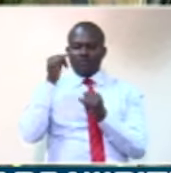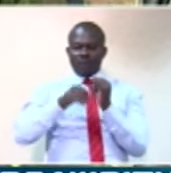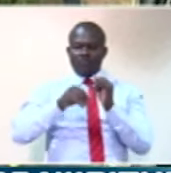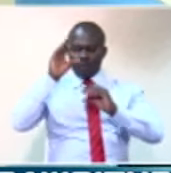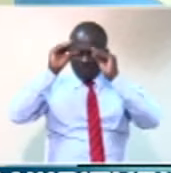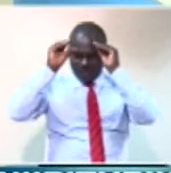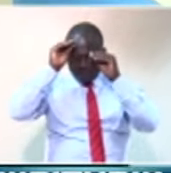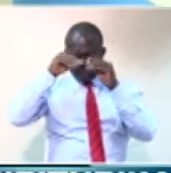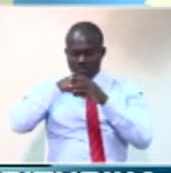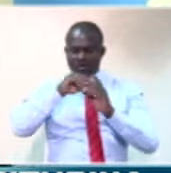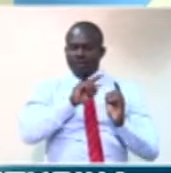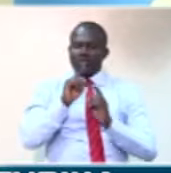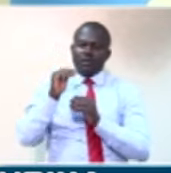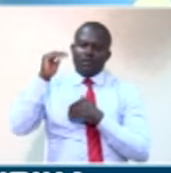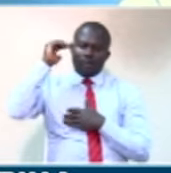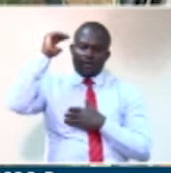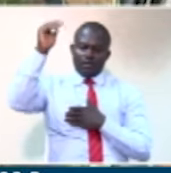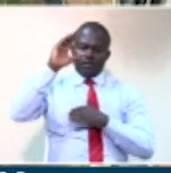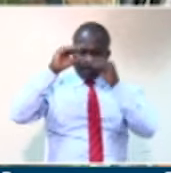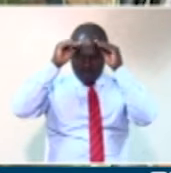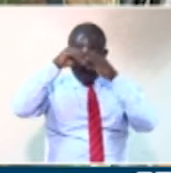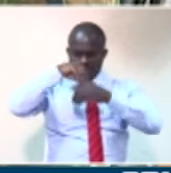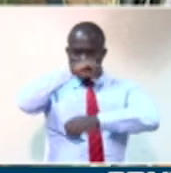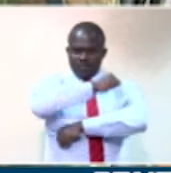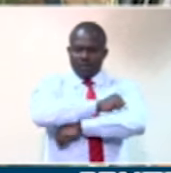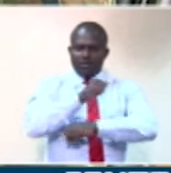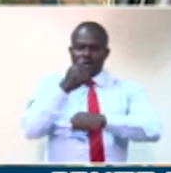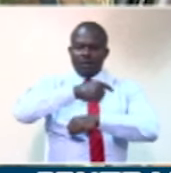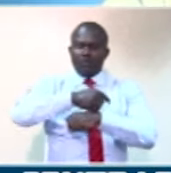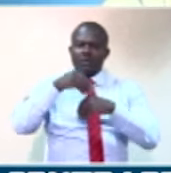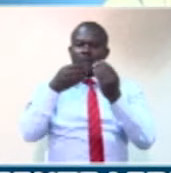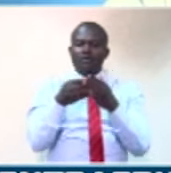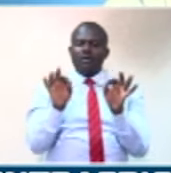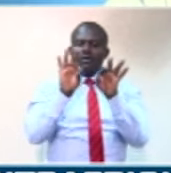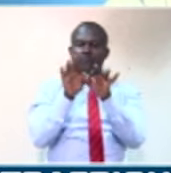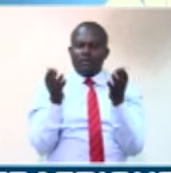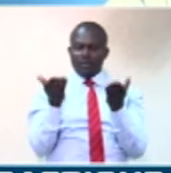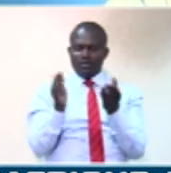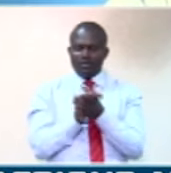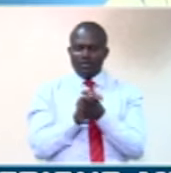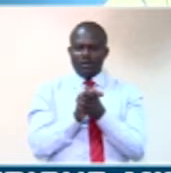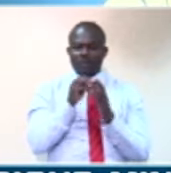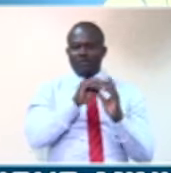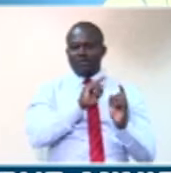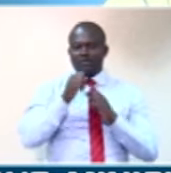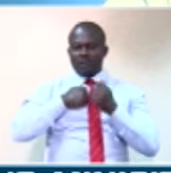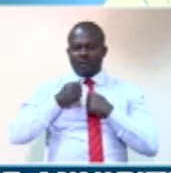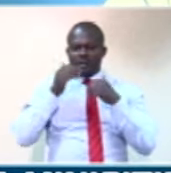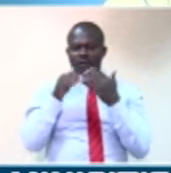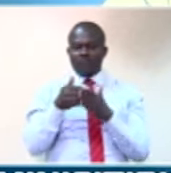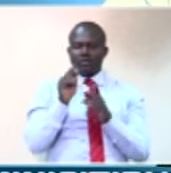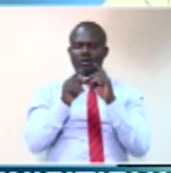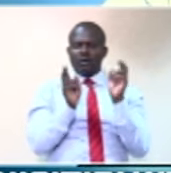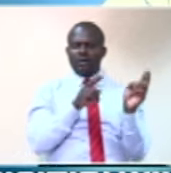ku basirikare bakuru biga muri iri shuri ni umunsi uhabwa akahe gaciro mu ngabo z'u Rwanda?